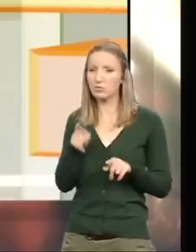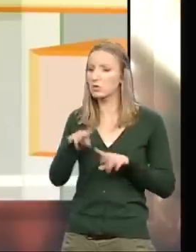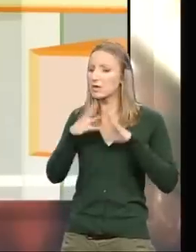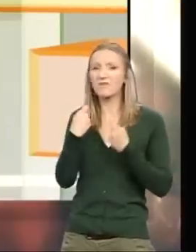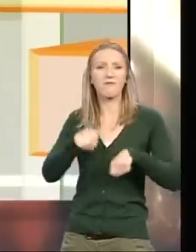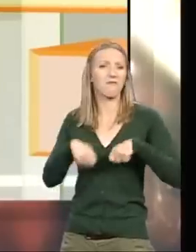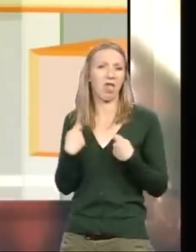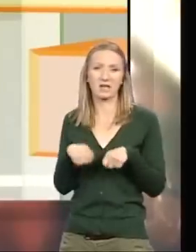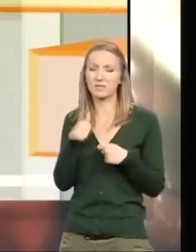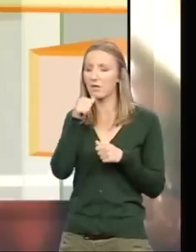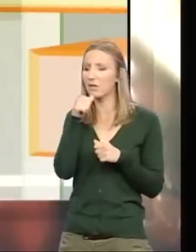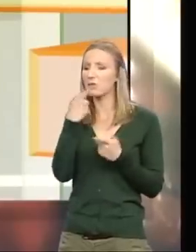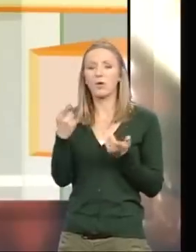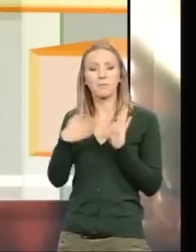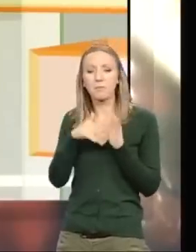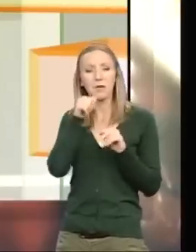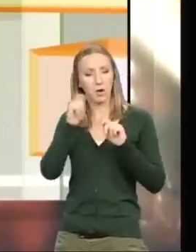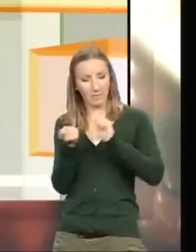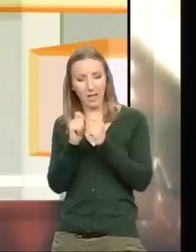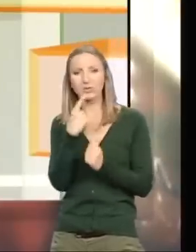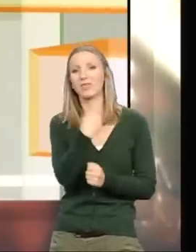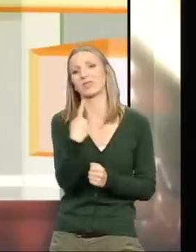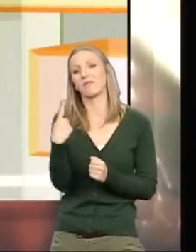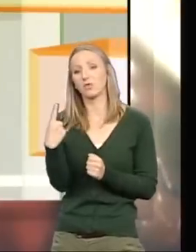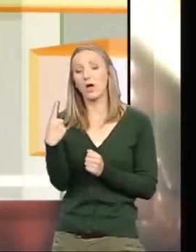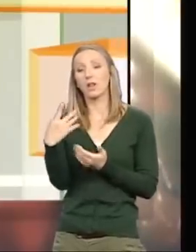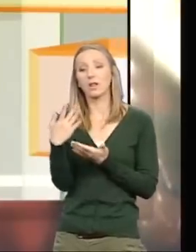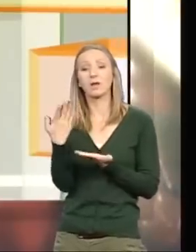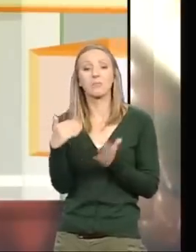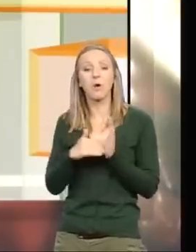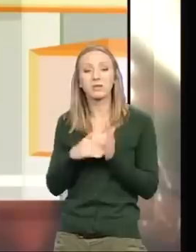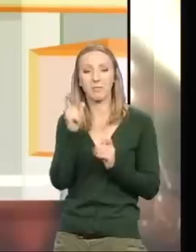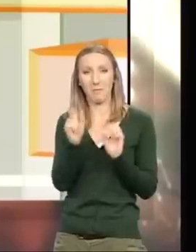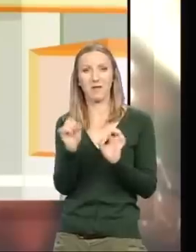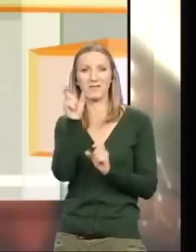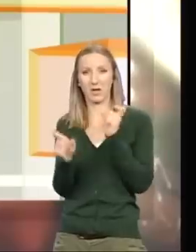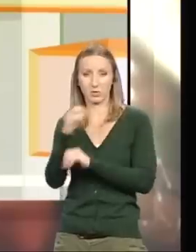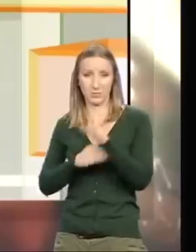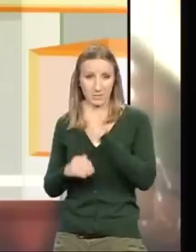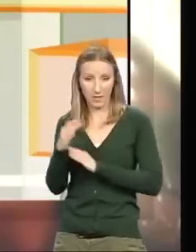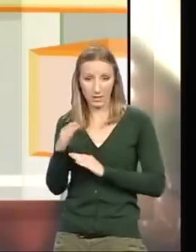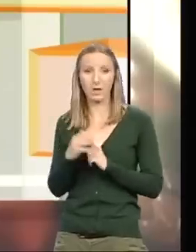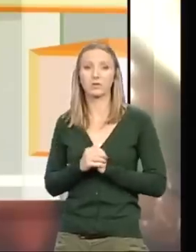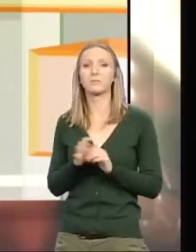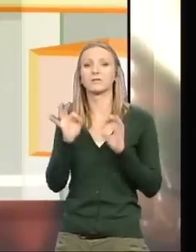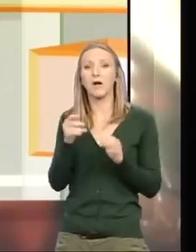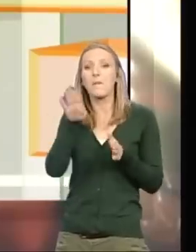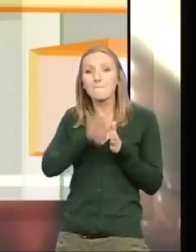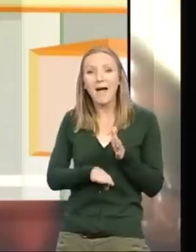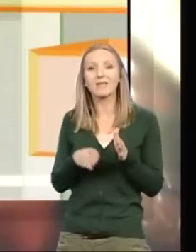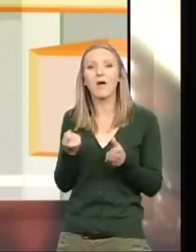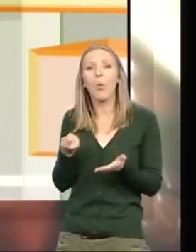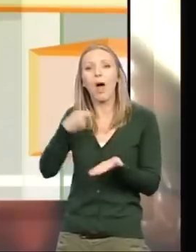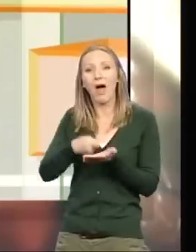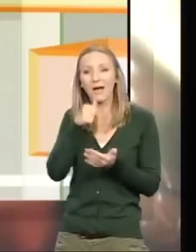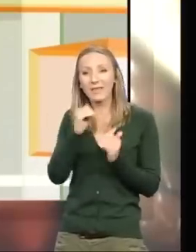fleksibilno i primjereno i prilagođeno individualnim potrebama tih korisnika. U svakom slučaju ono što traži manje ulaganja i manji stepen